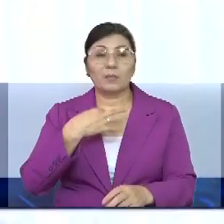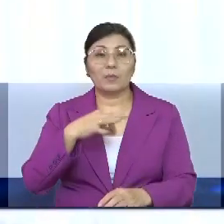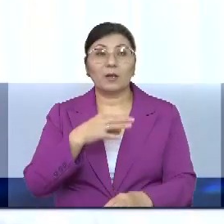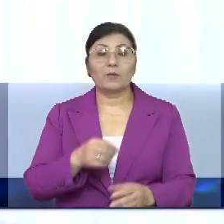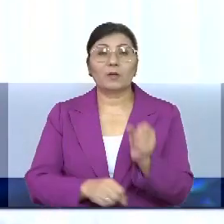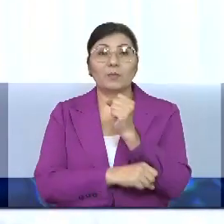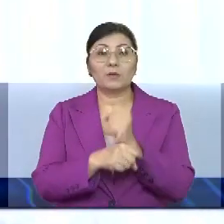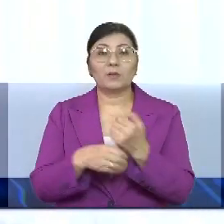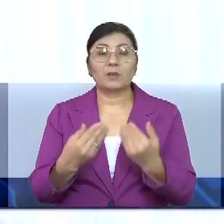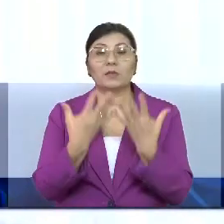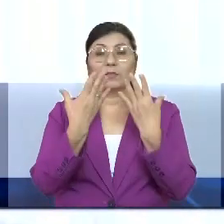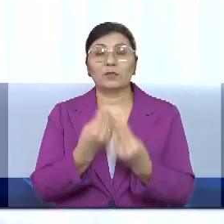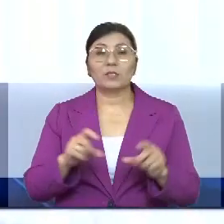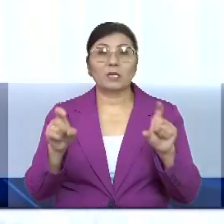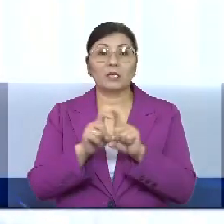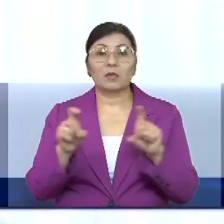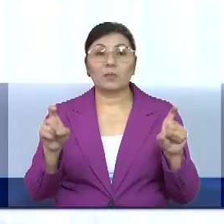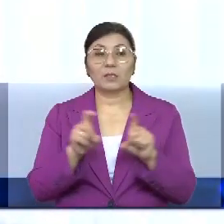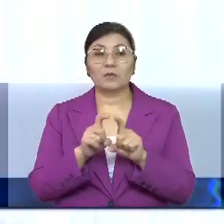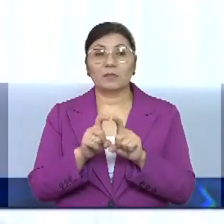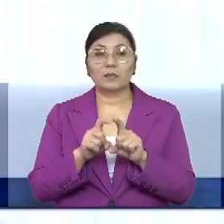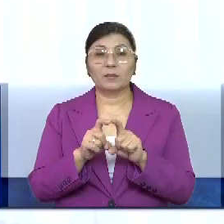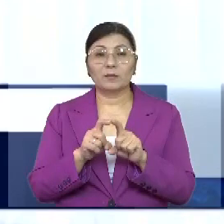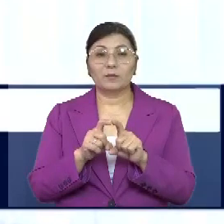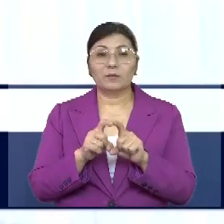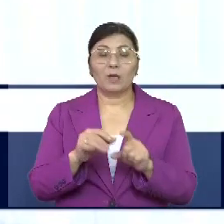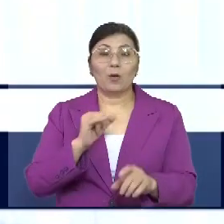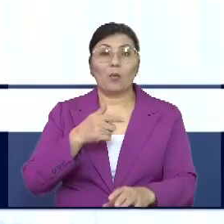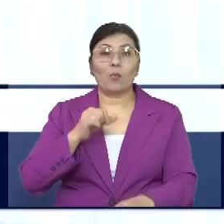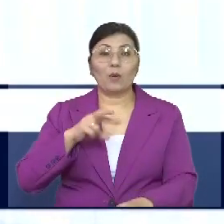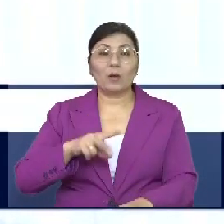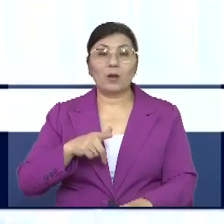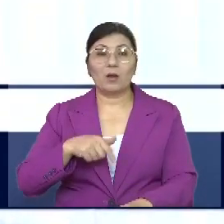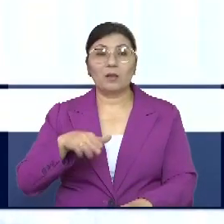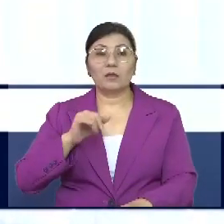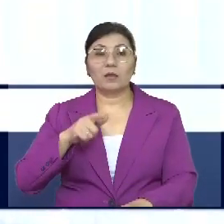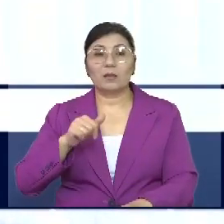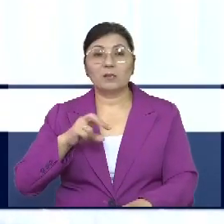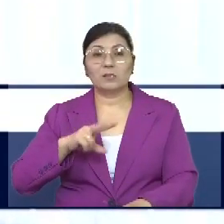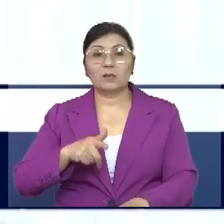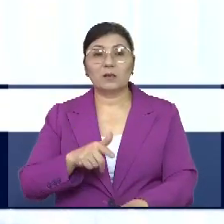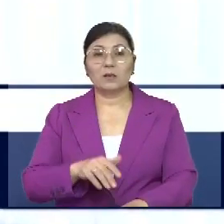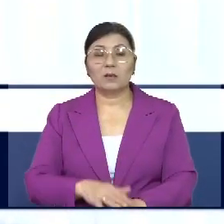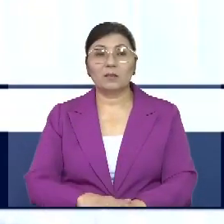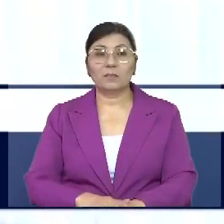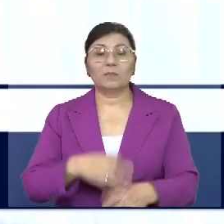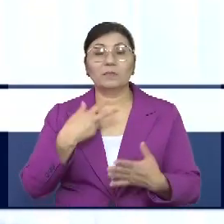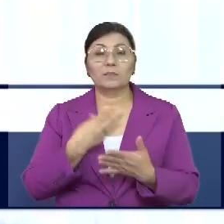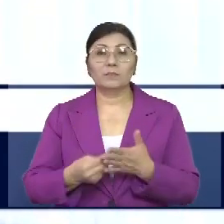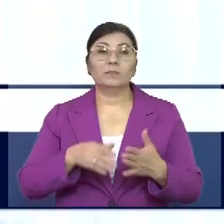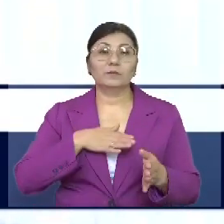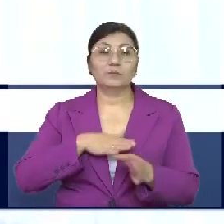на сегодня для социальных объектов уголь и дизель приобретен